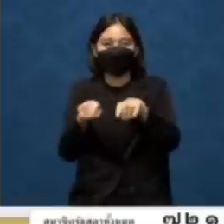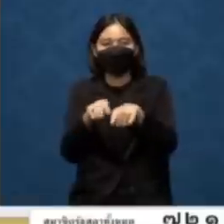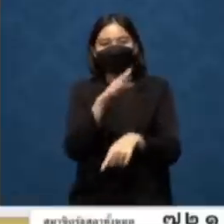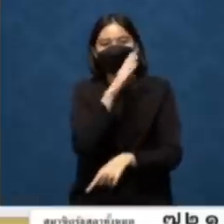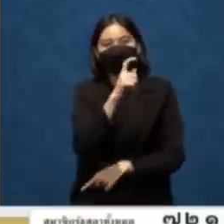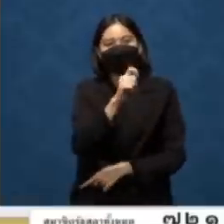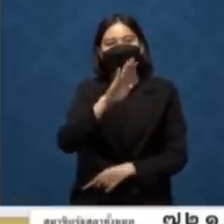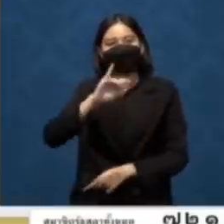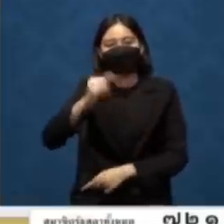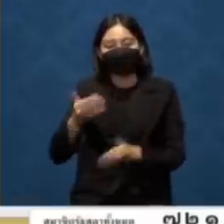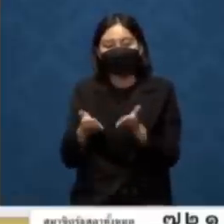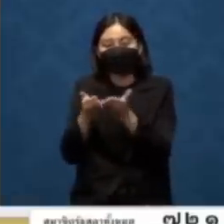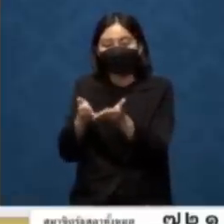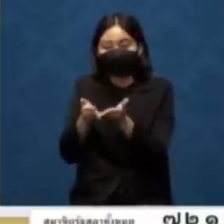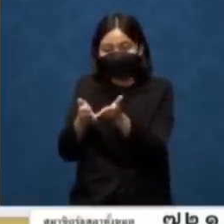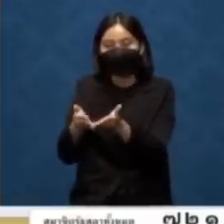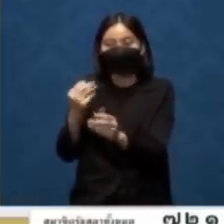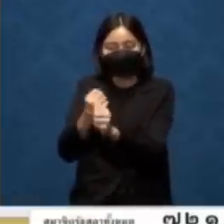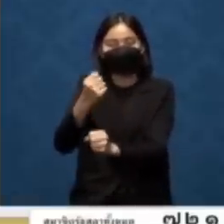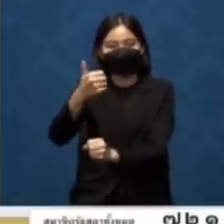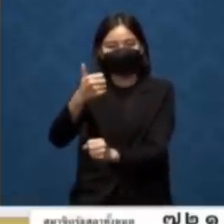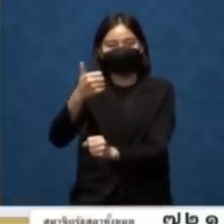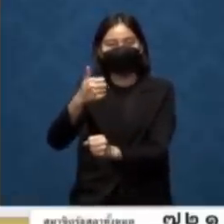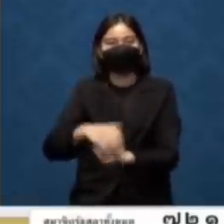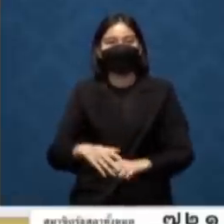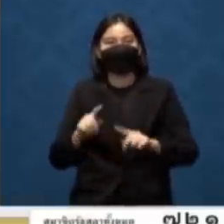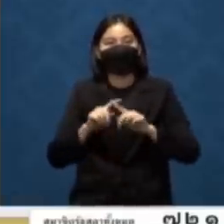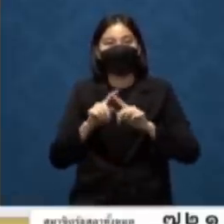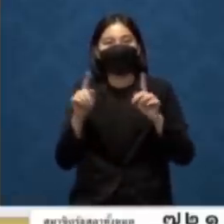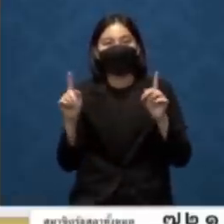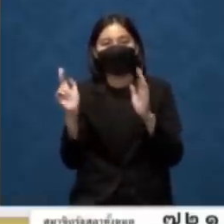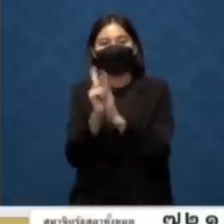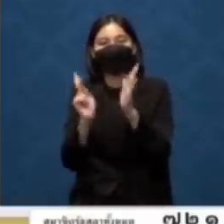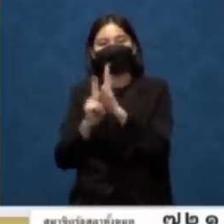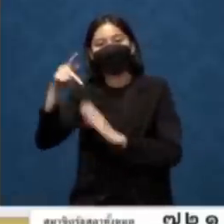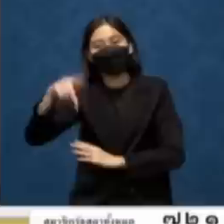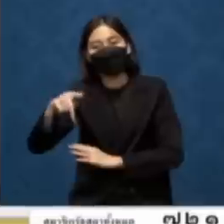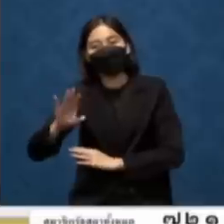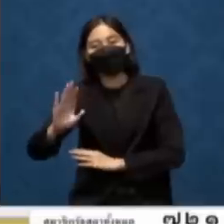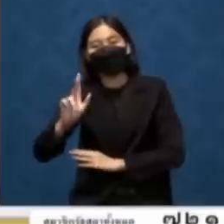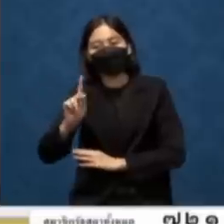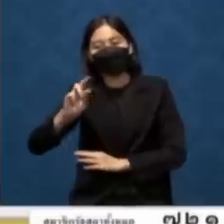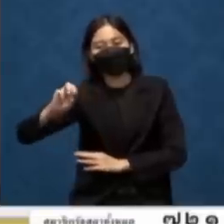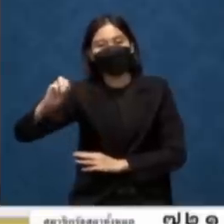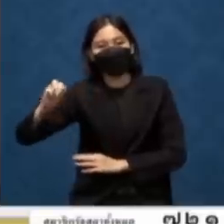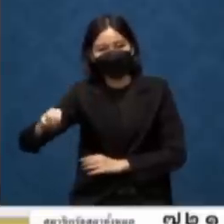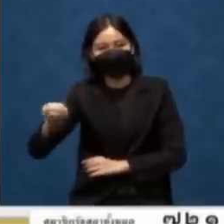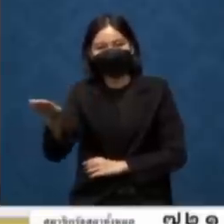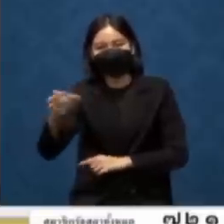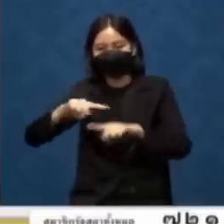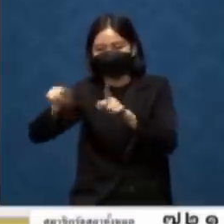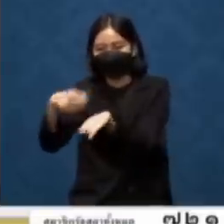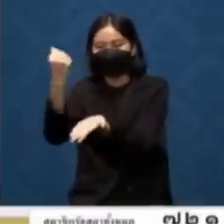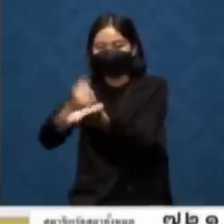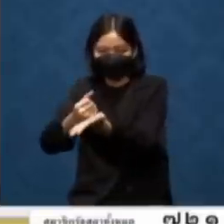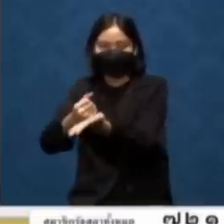จ.อยากทำท่า เรือ ทำได้แต่เขามีกฎหมพิเศษของกมเจาท่าอีกคุกตไปขอบายนุญากมเจ